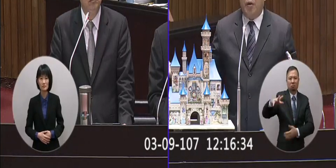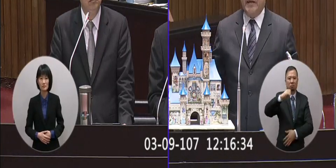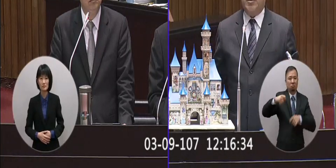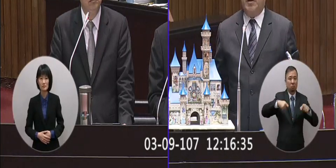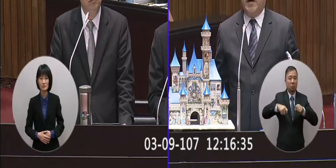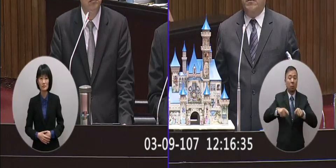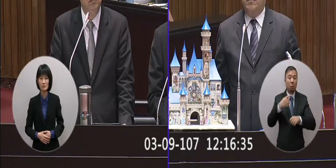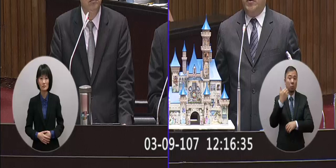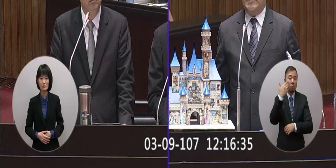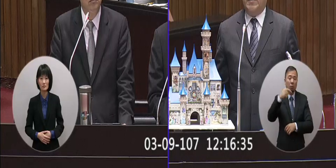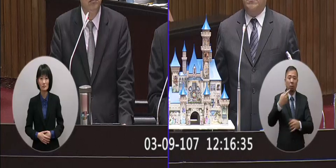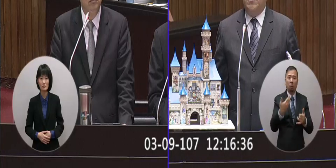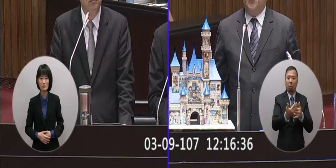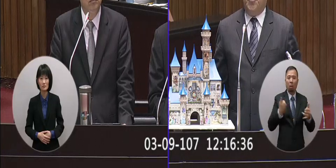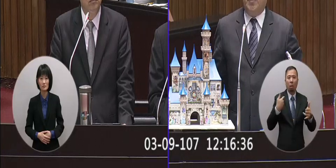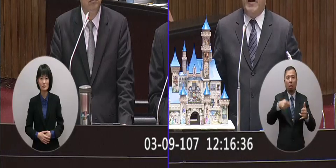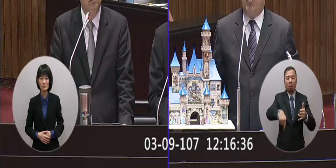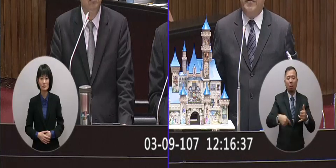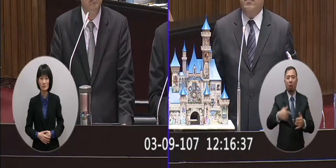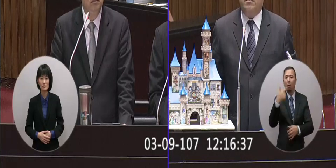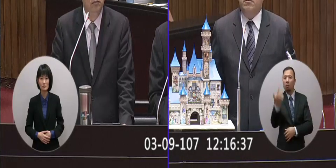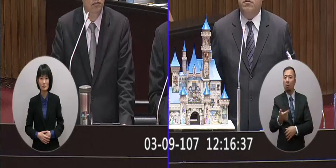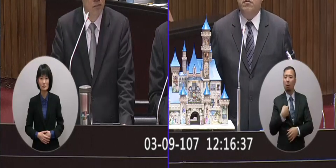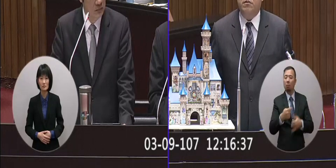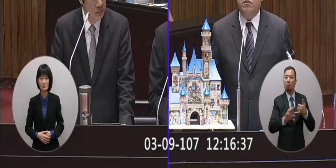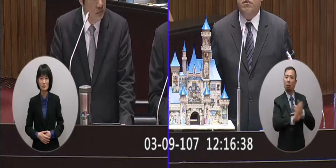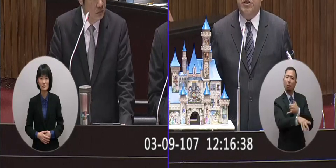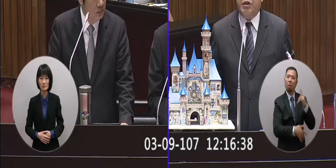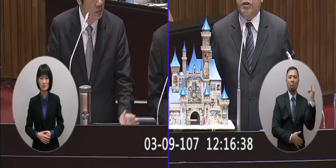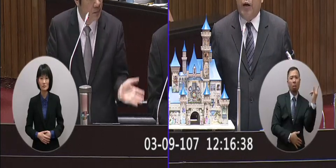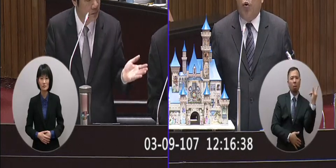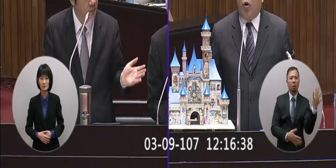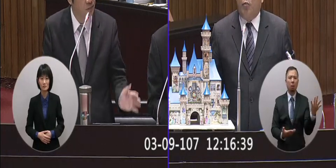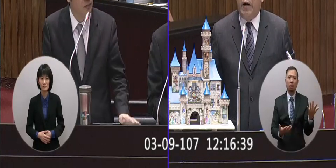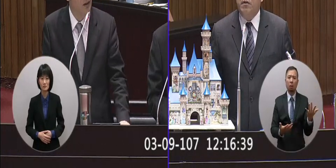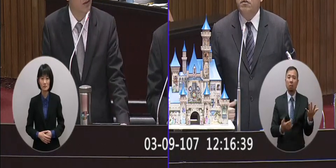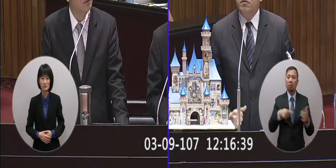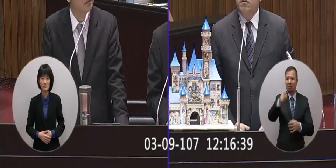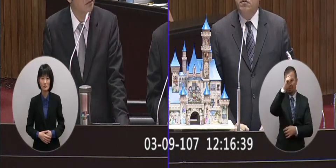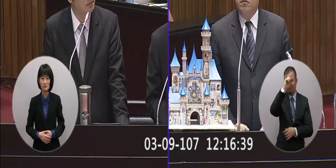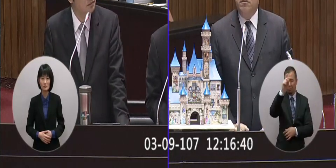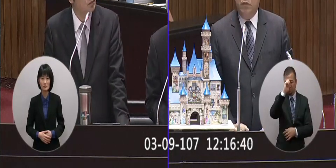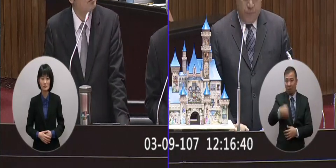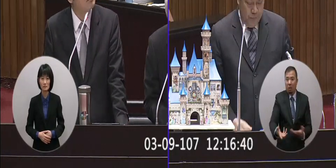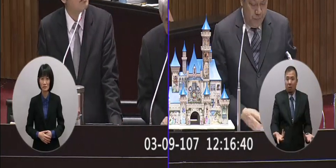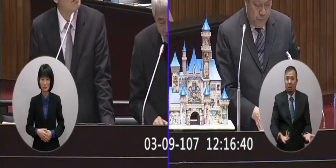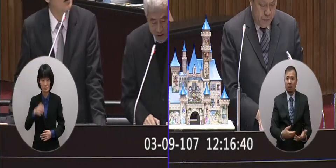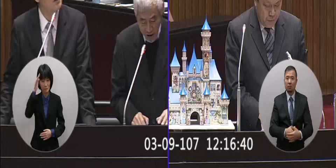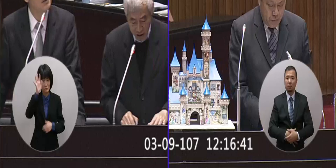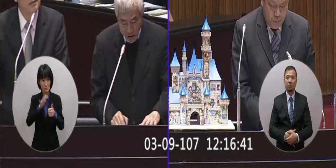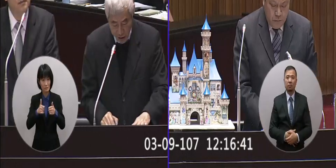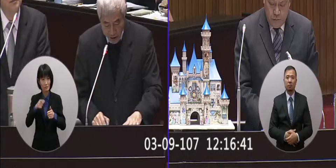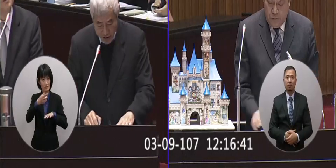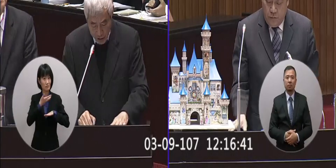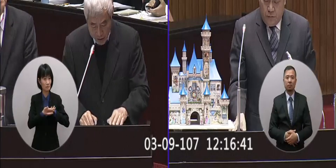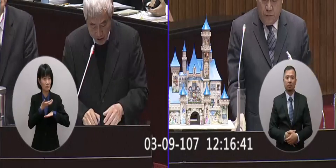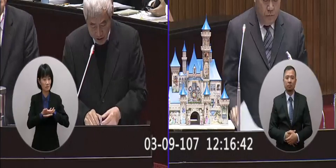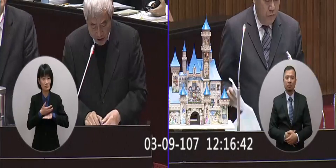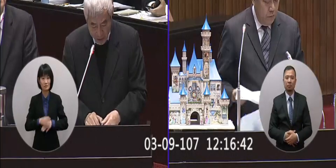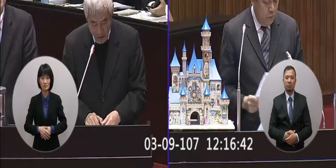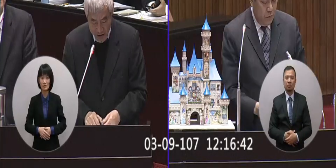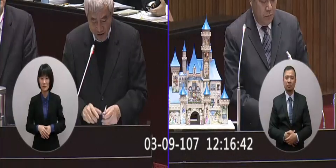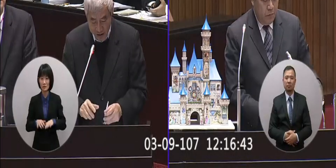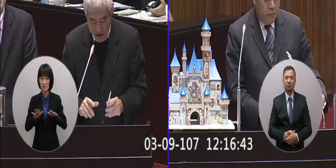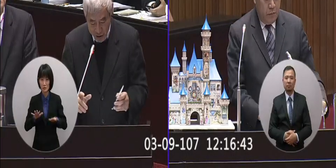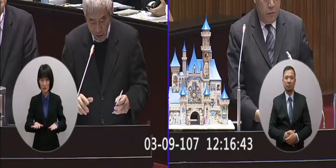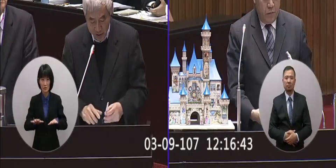啊，唔得怎啊卖做啊吗？院长又要让我们。期待落空吗？ 苏委员，这个您放心好了。虽然有这样的